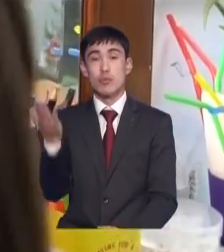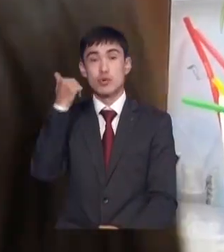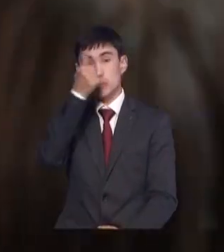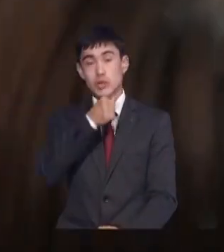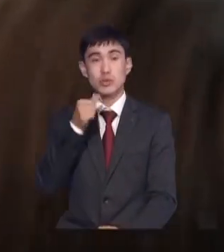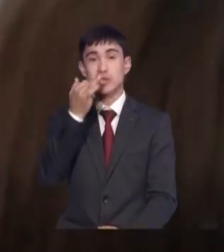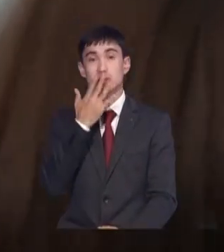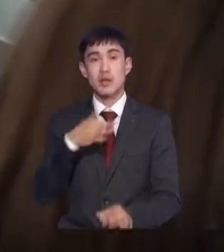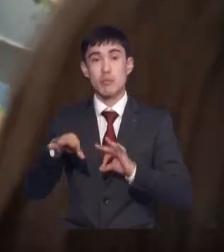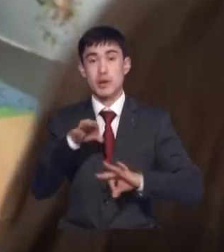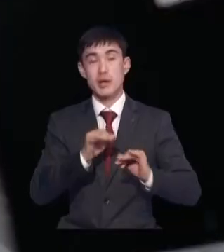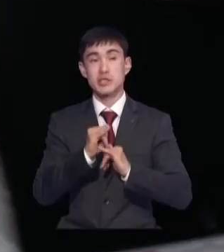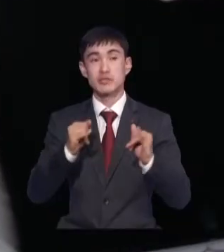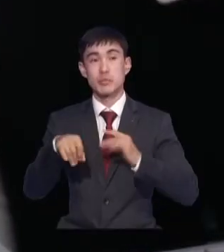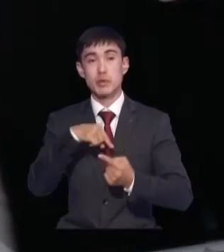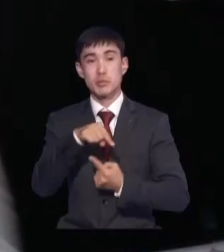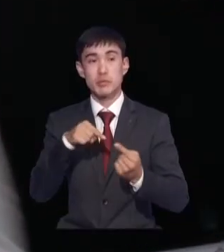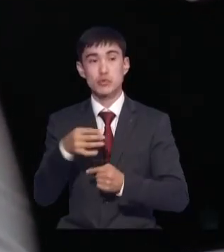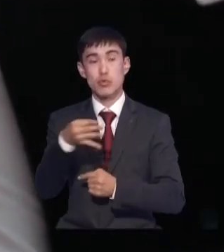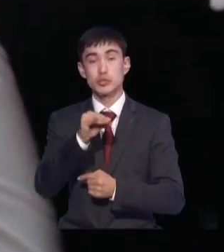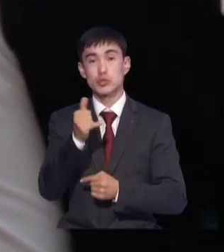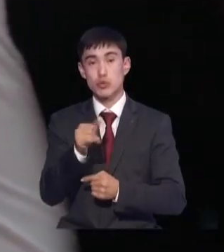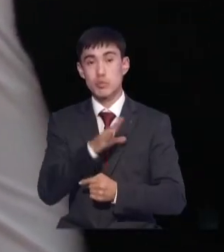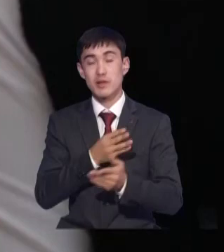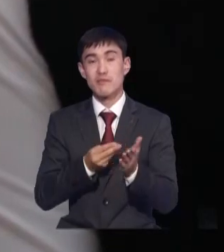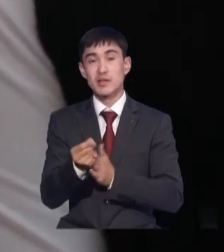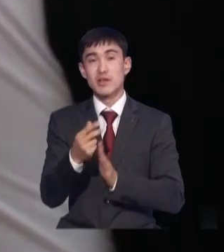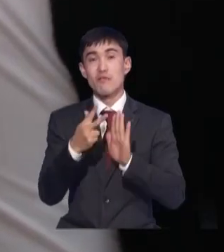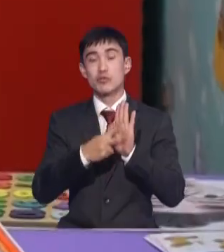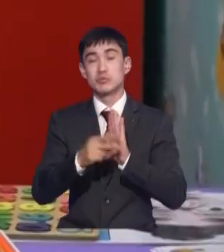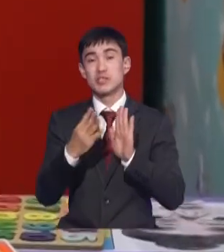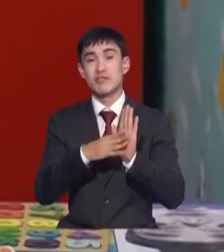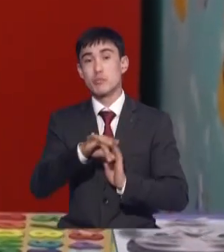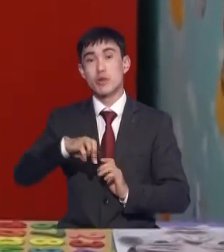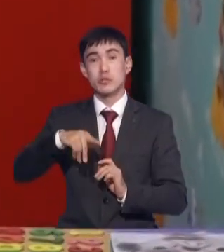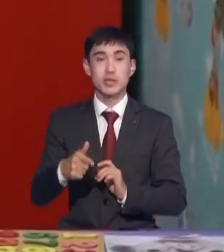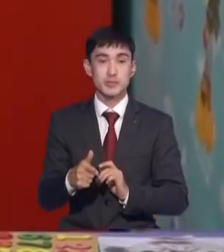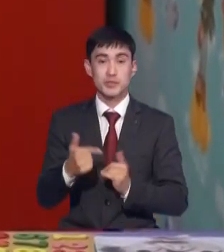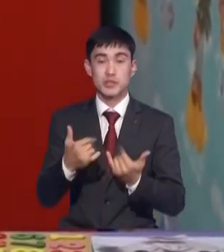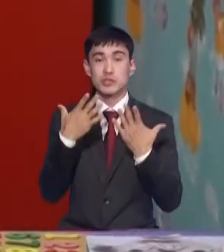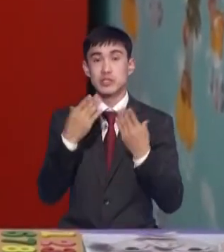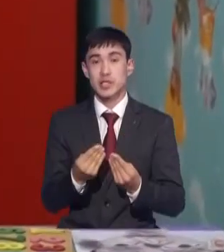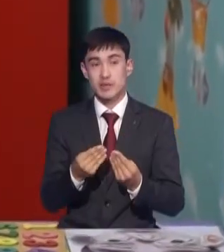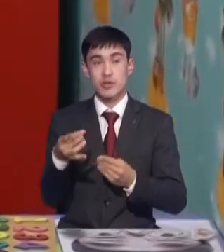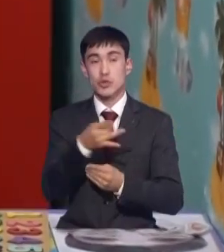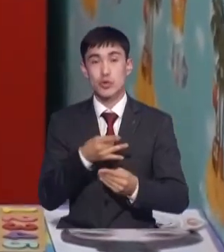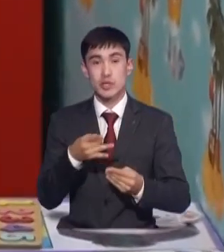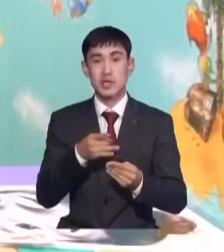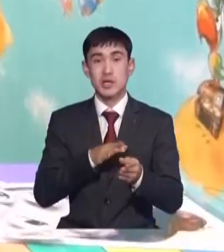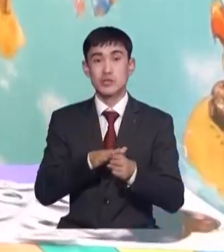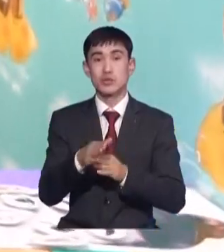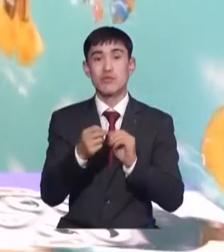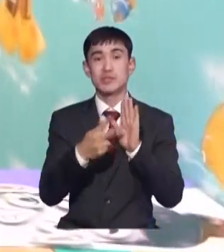рамках национального проекта по развитию предпринимательства в области ЖИТУСУ было выделено 89 миллионов тенге. На сегодняшний день в регионе